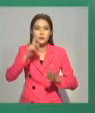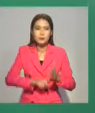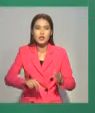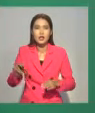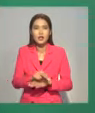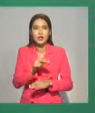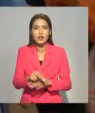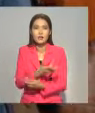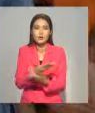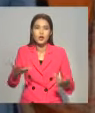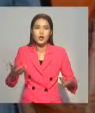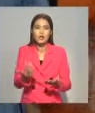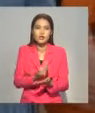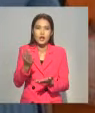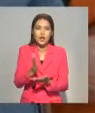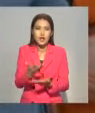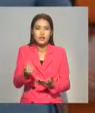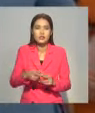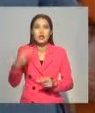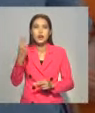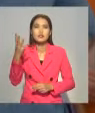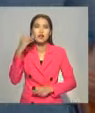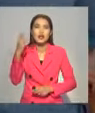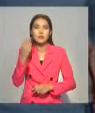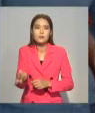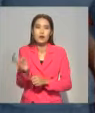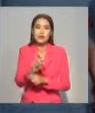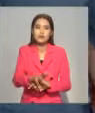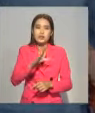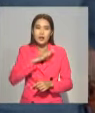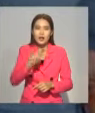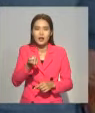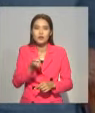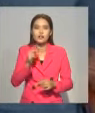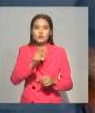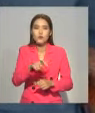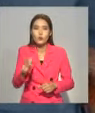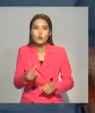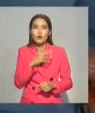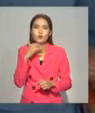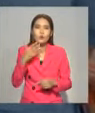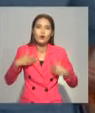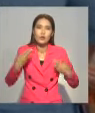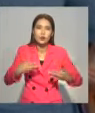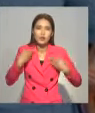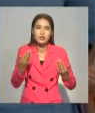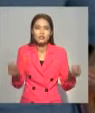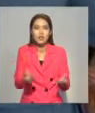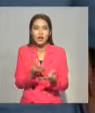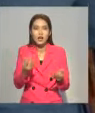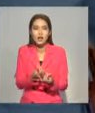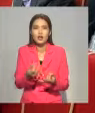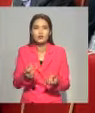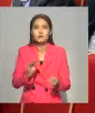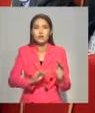күрделі мәселе. Қызылорда, Шымкенттен, Астана, Алматыдан келген біздің әріптестеріміз біраз сондай өзінің пікірлерін айтып, әдістемелік нұсқаулық